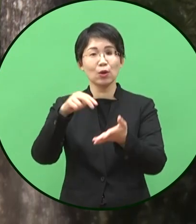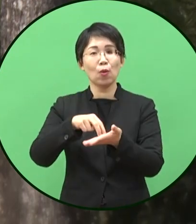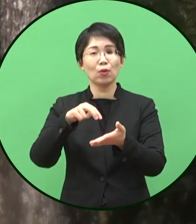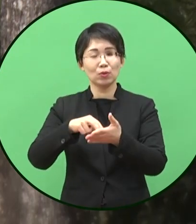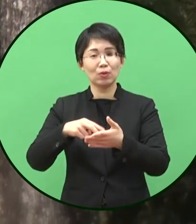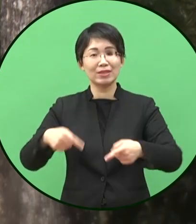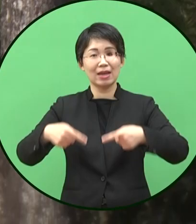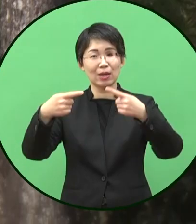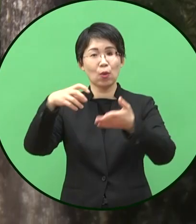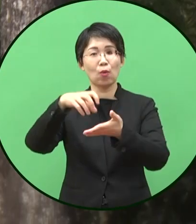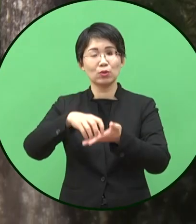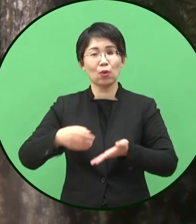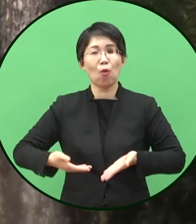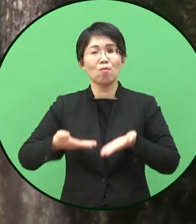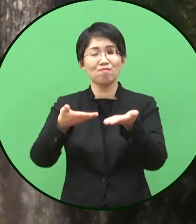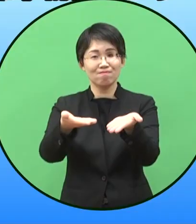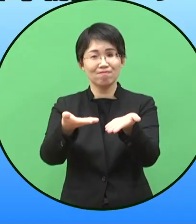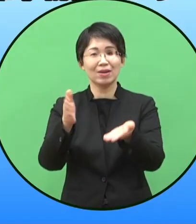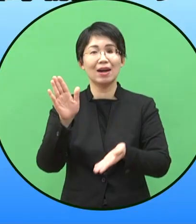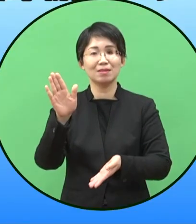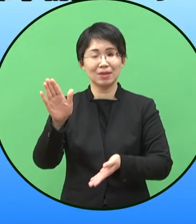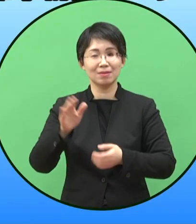として表彰しています。